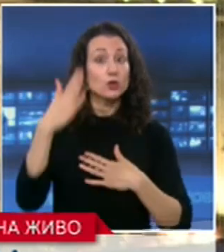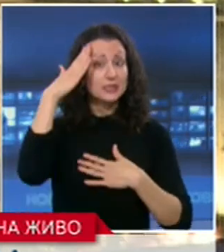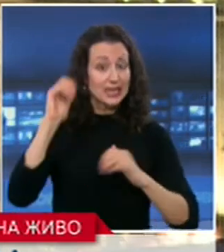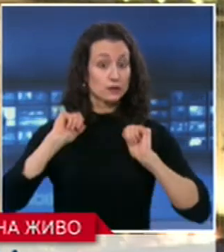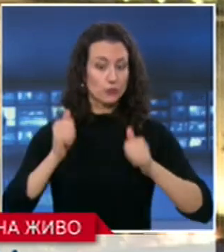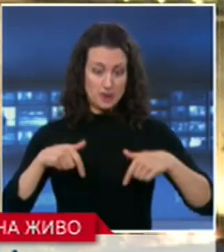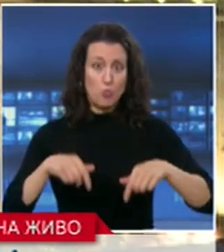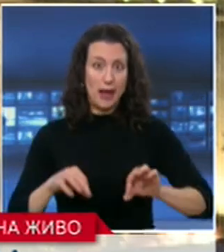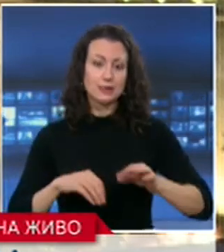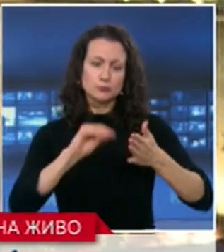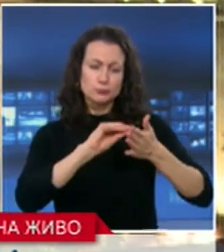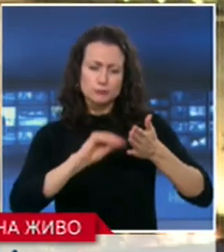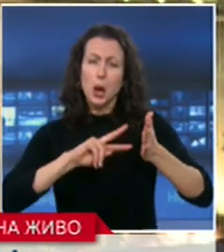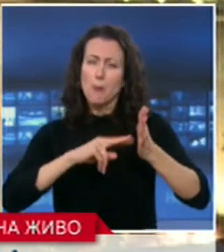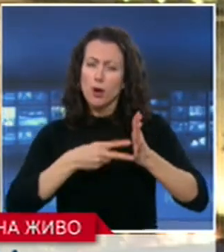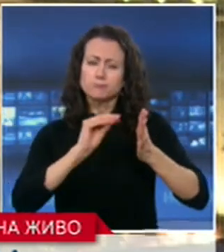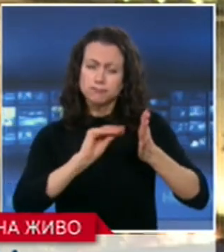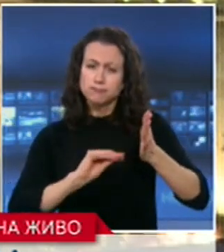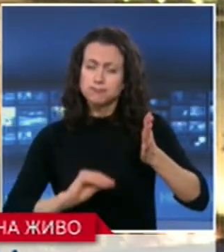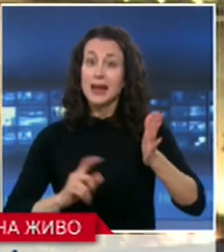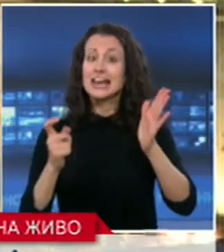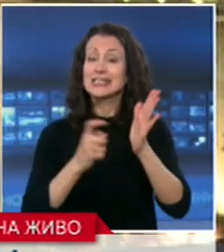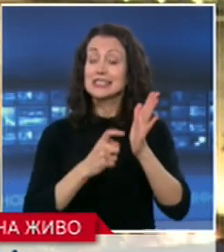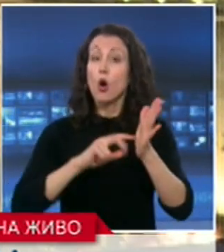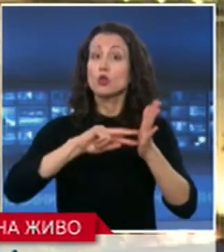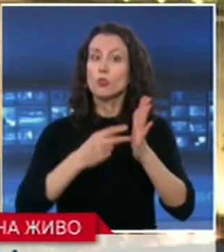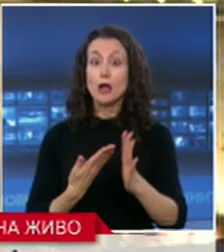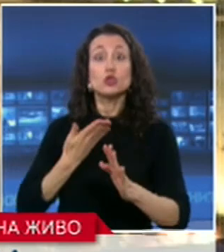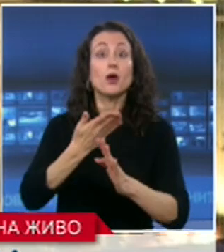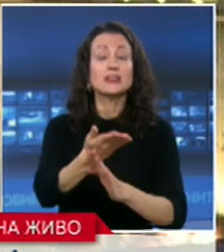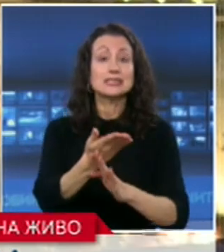подготвят законопроект, който да бъде внесен за гласуване в Народното събрание.